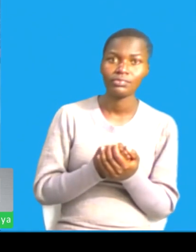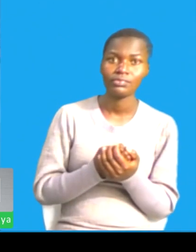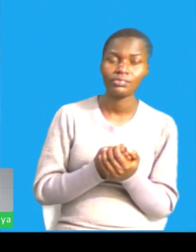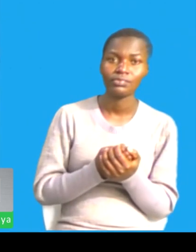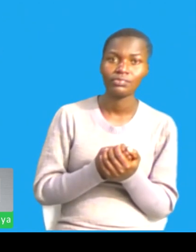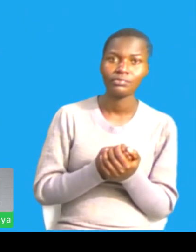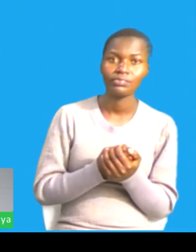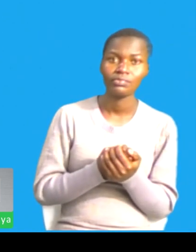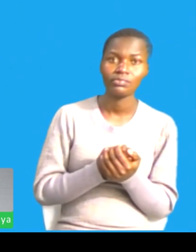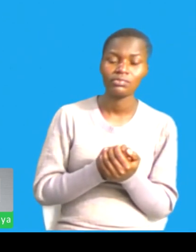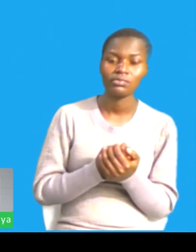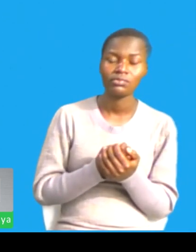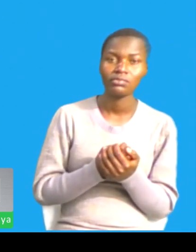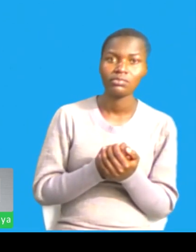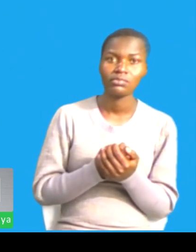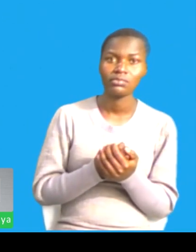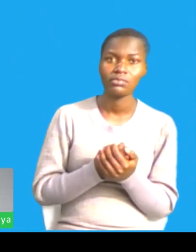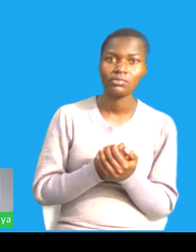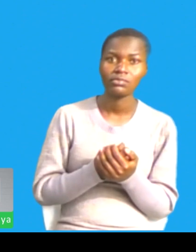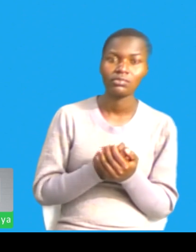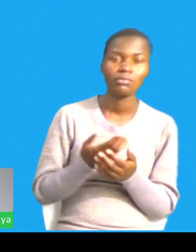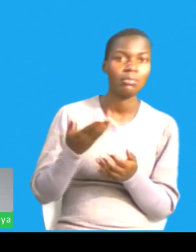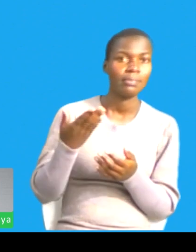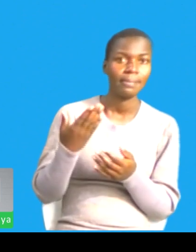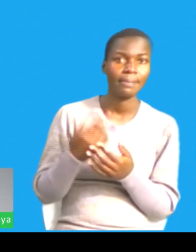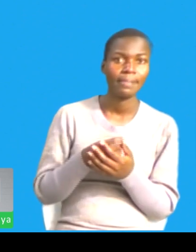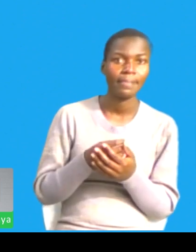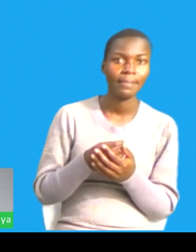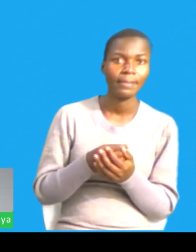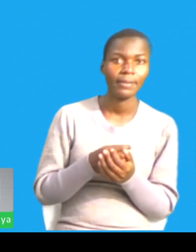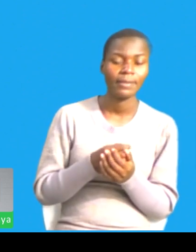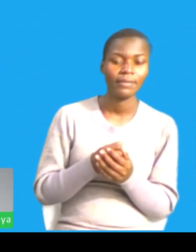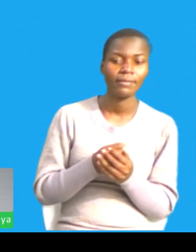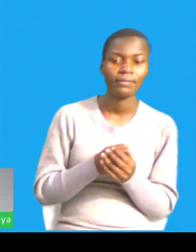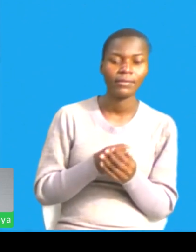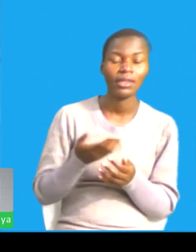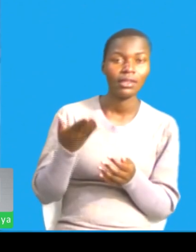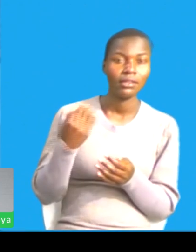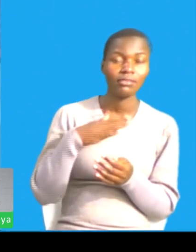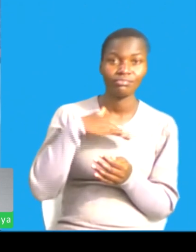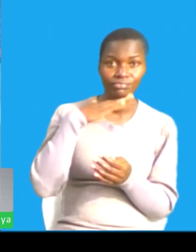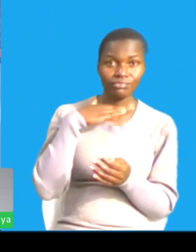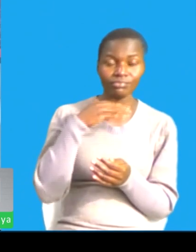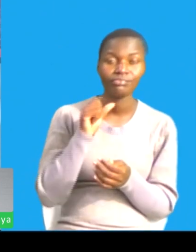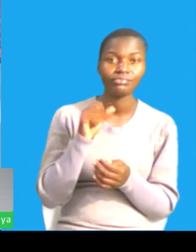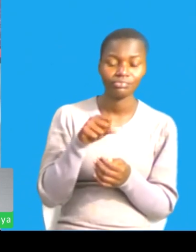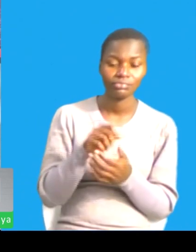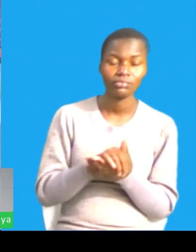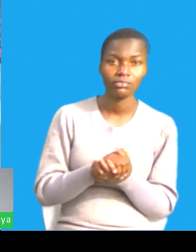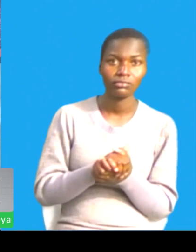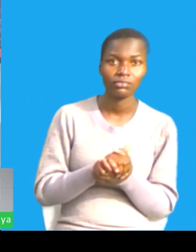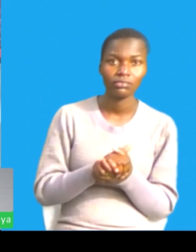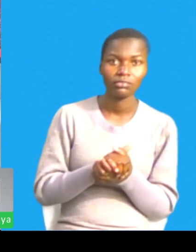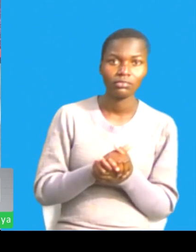wa CAK. Yeah, I'm told Wangusi passed on. May God rest his soul in peace. Yeah, hiyo imefanyika. Okay. Kila